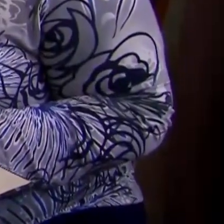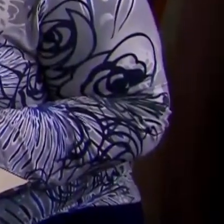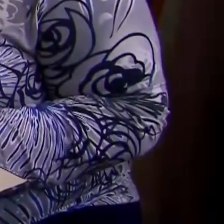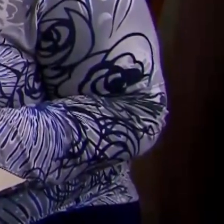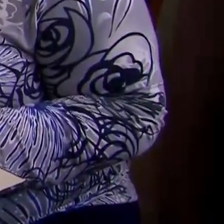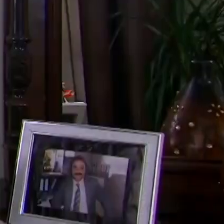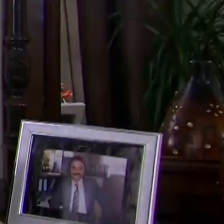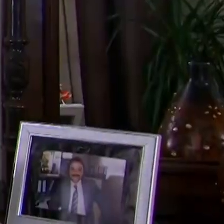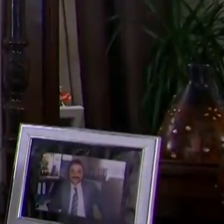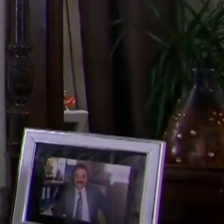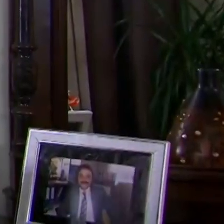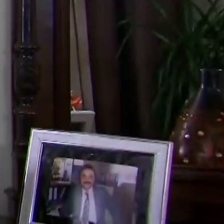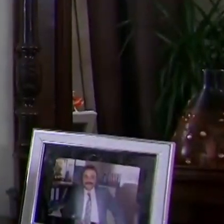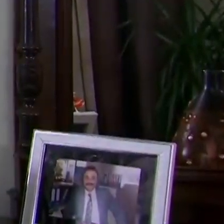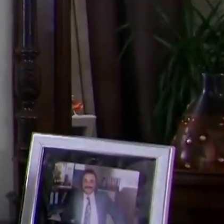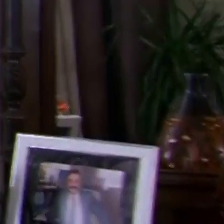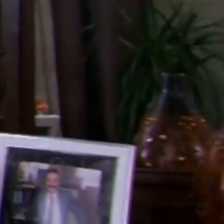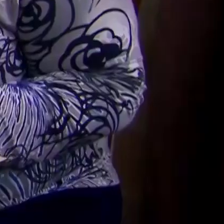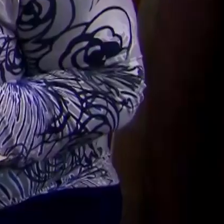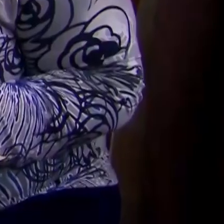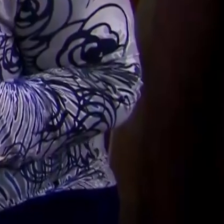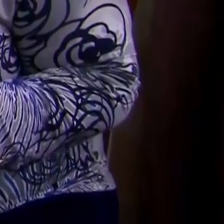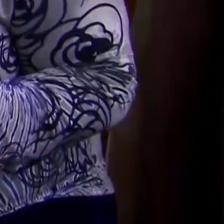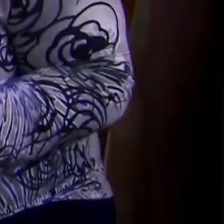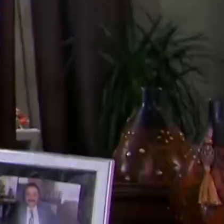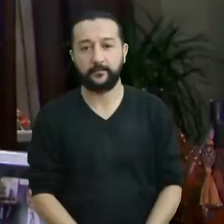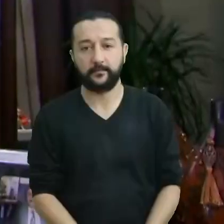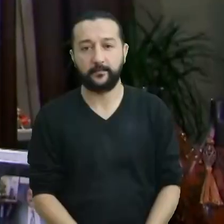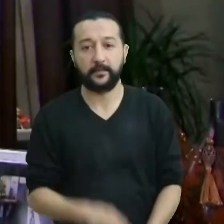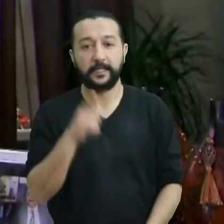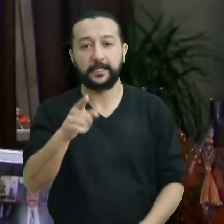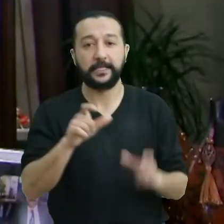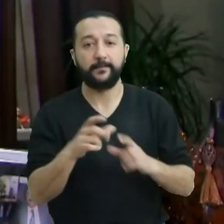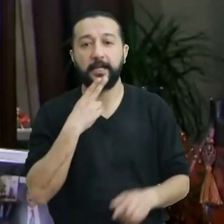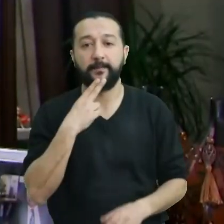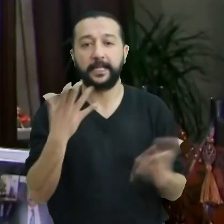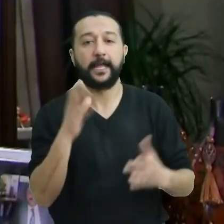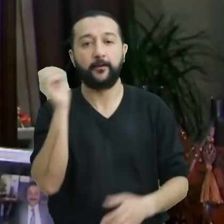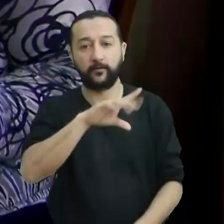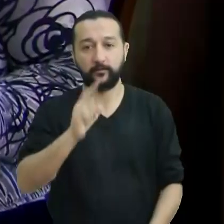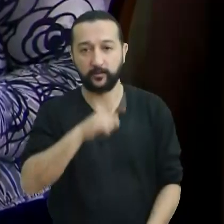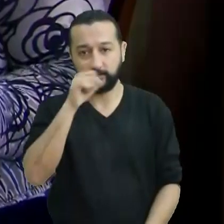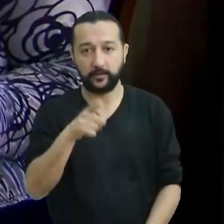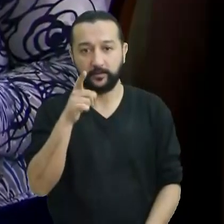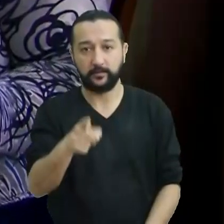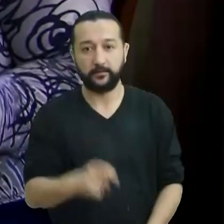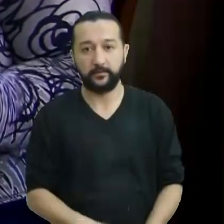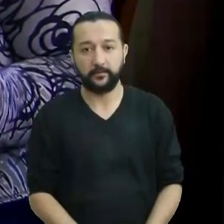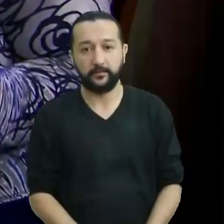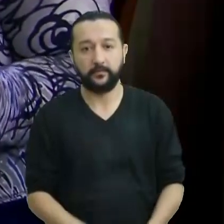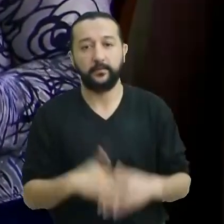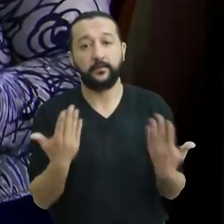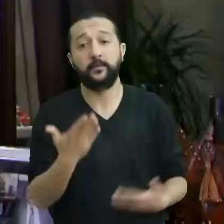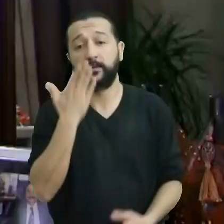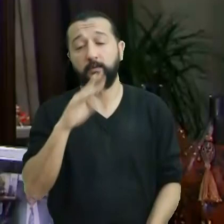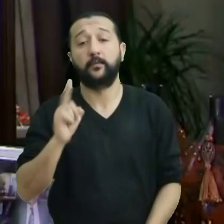Badire'nin gözleri yaşardı. Badire, Serpil Hanım'a ne göndereceğini buldun mu?